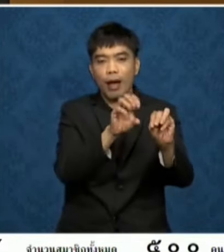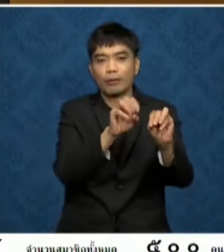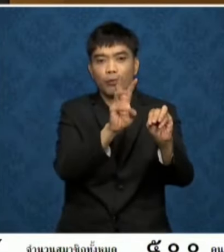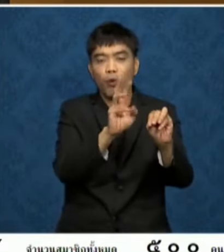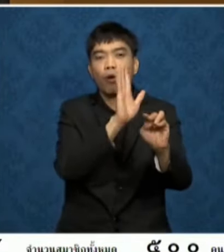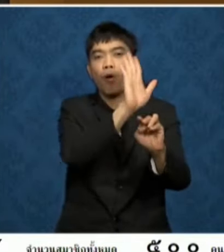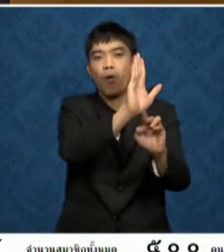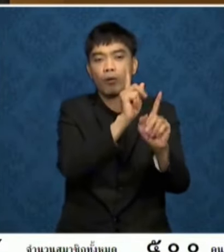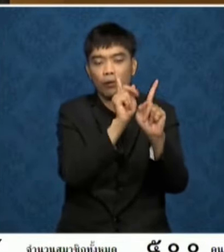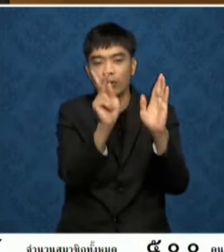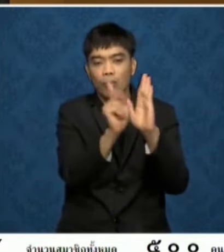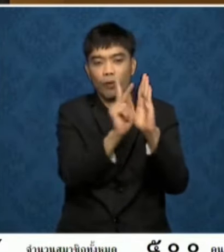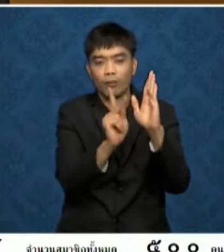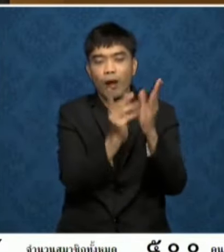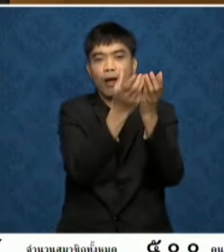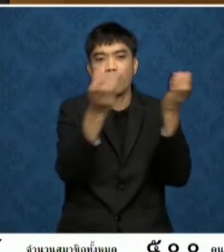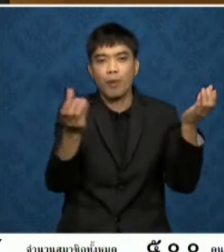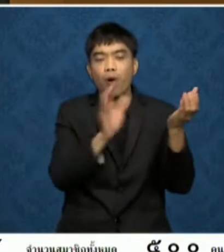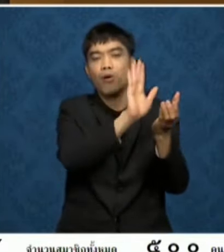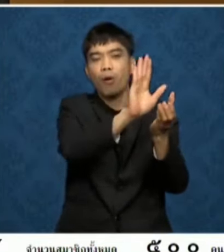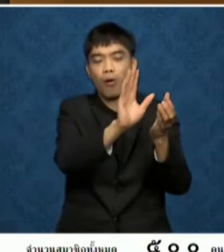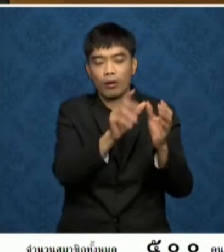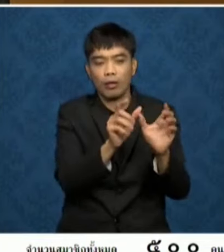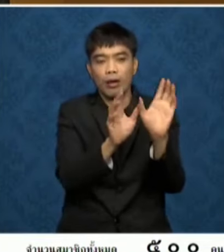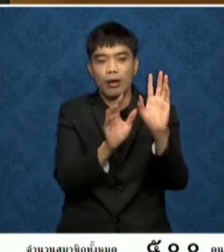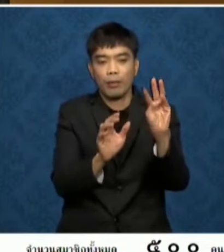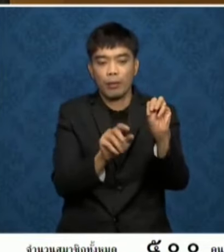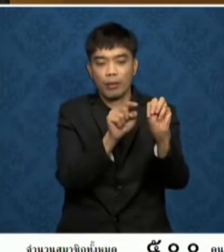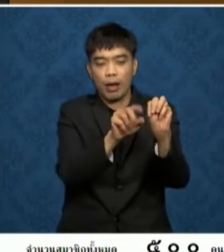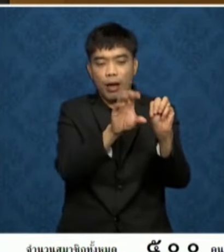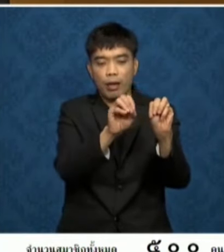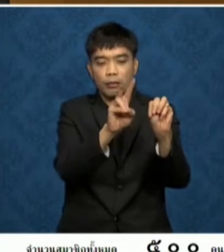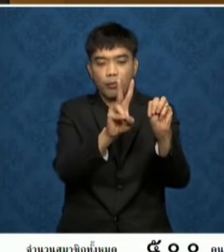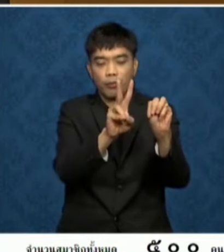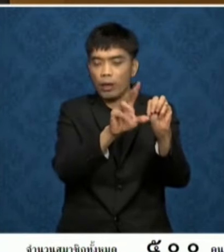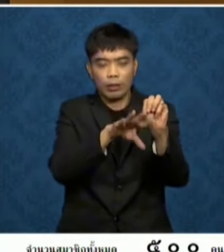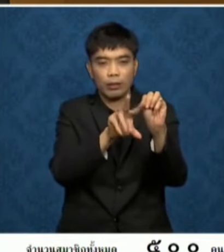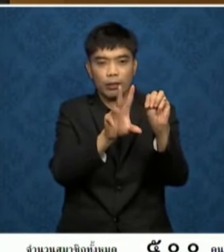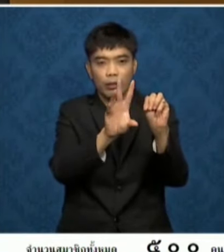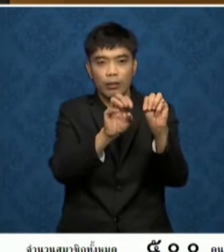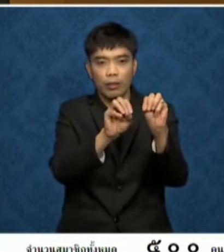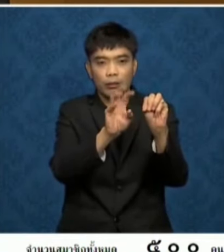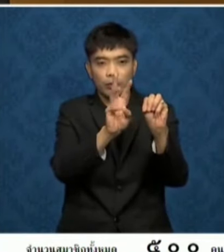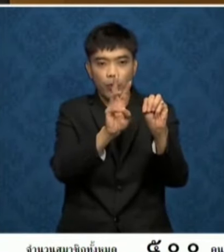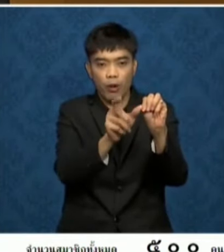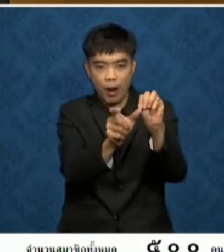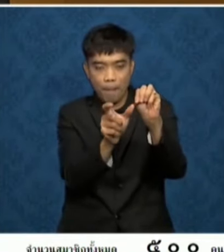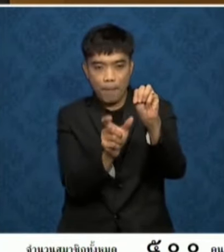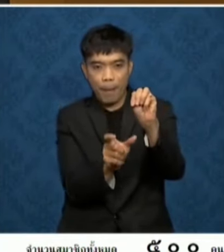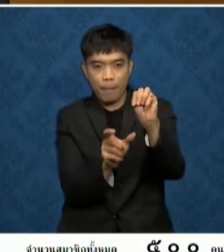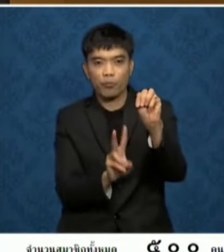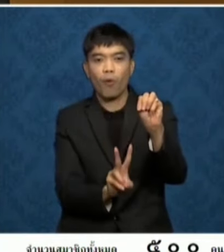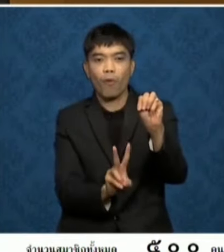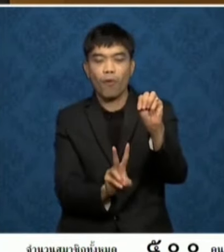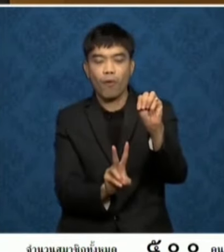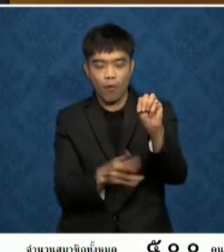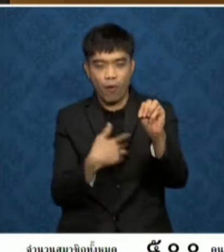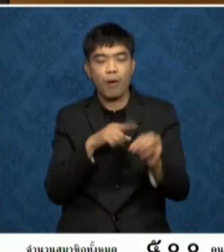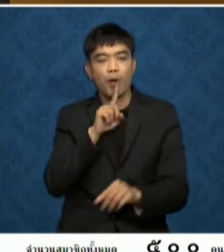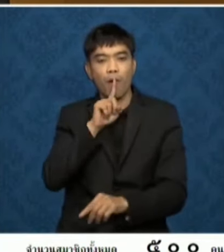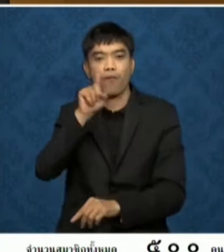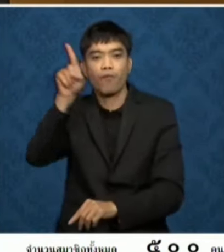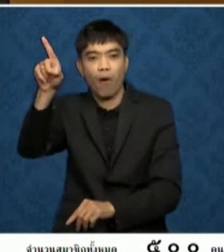มนูญนะครับมาตรา56วรรค2เคยมีผู้ร้องไปที่ผู้ตรวจการแผ่นดินผู้ตรวจการ